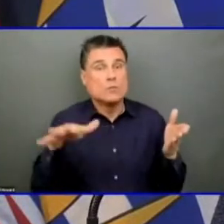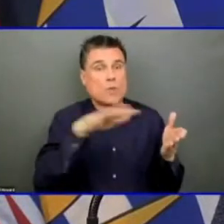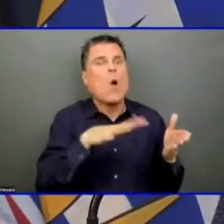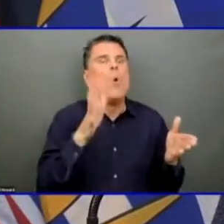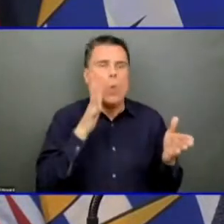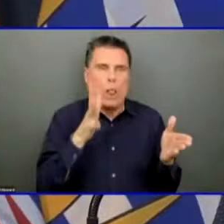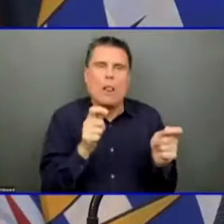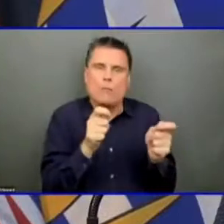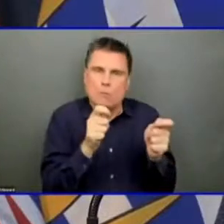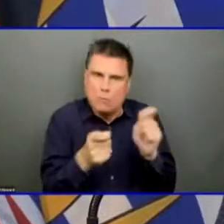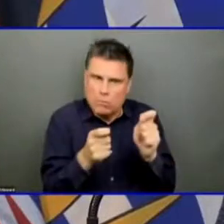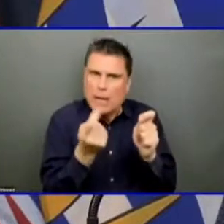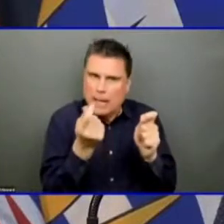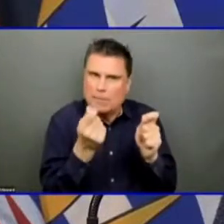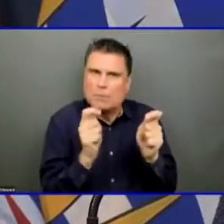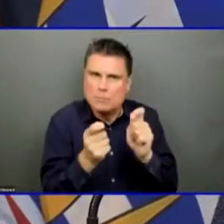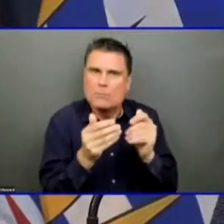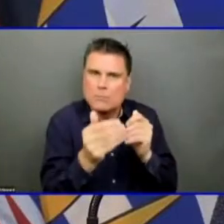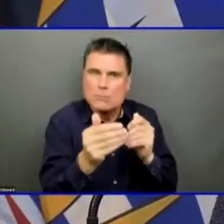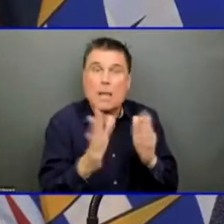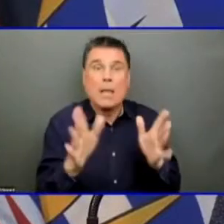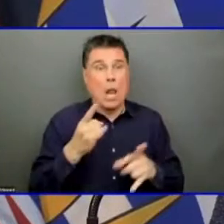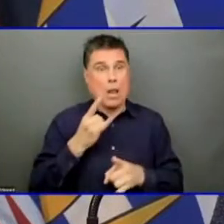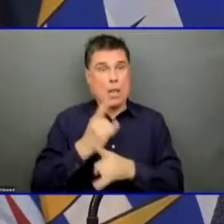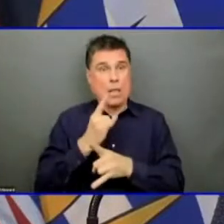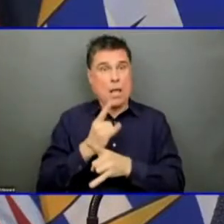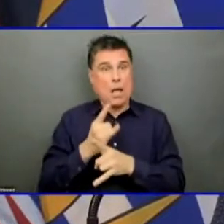精的禁令又要改了。